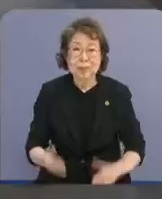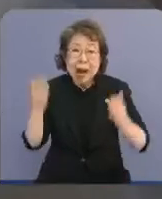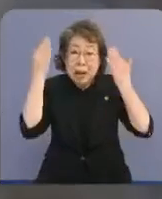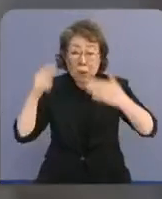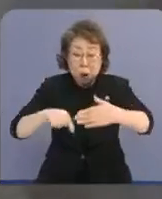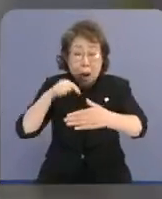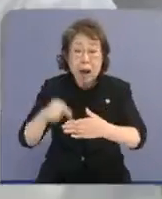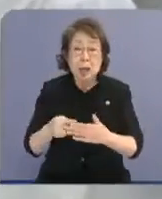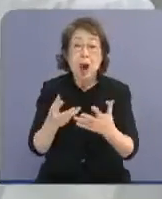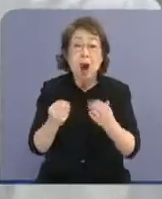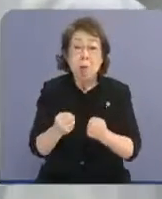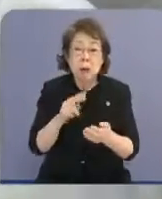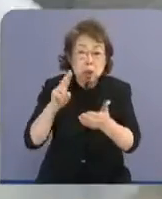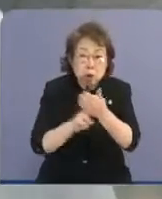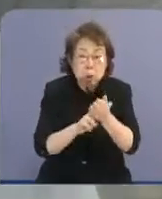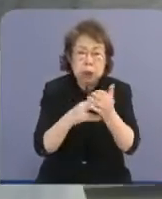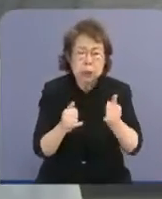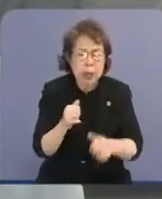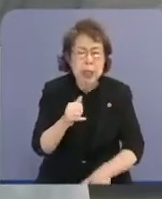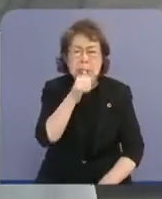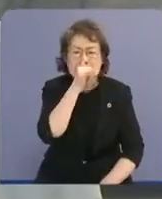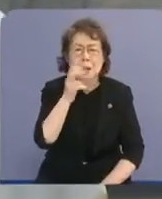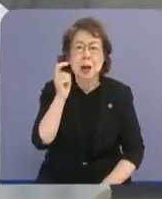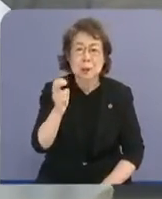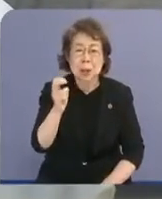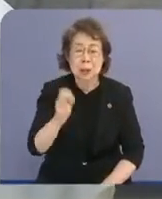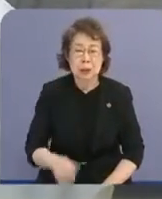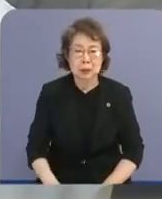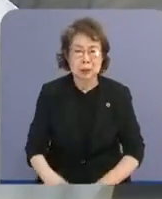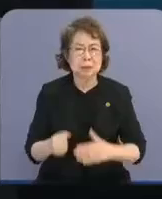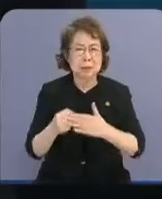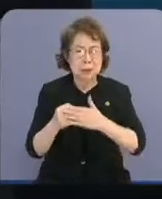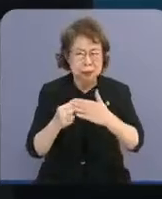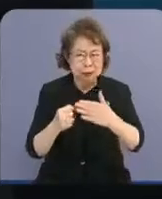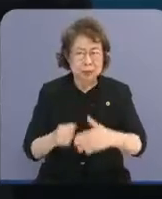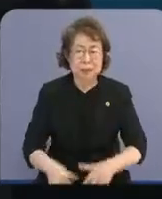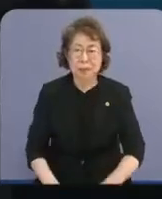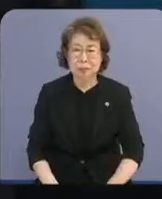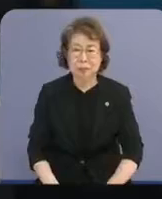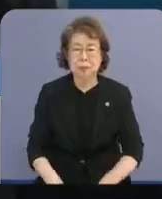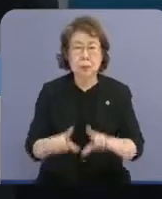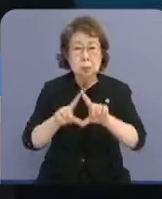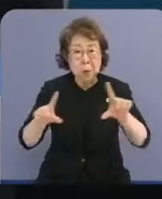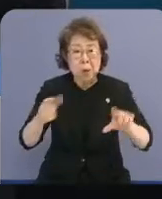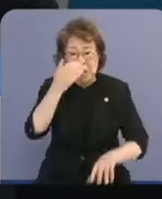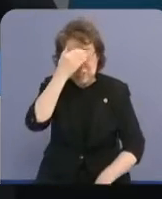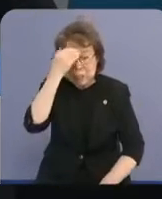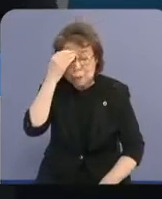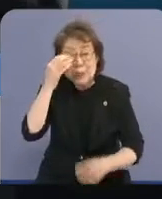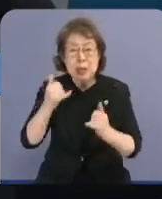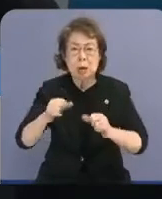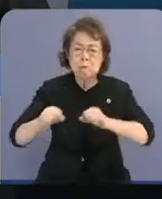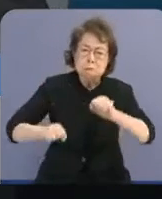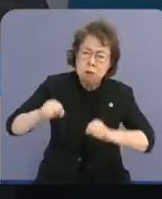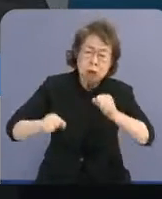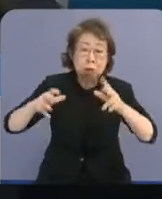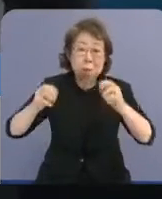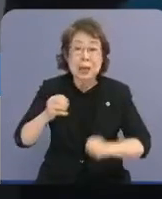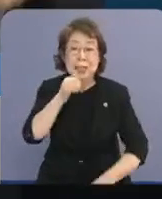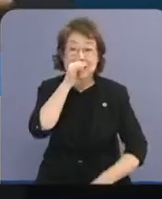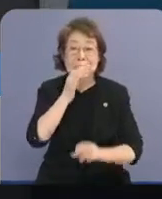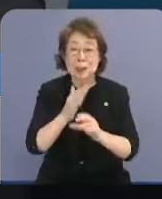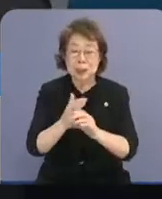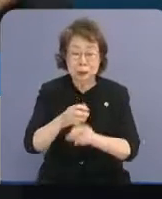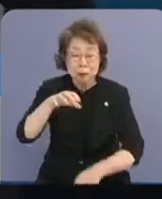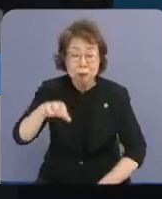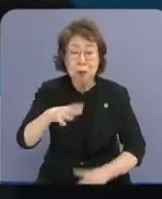얼마든지 수문 감염자가 있을 수 있다는 말입니다 대체로 젊은 분들이 고 활동 양이 많고 더